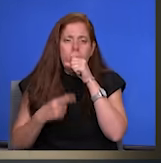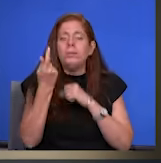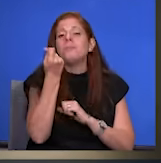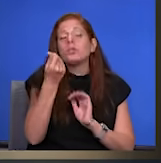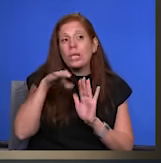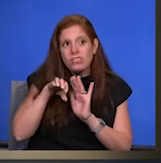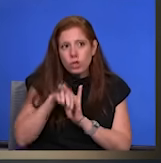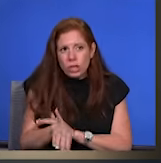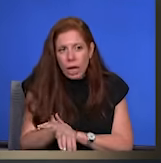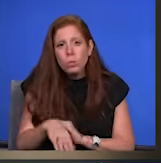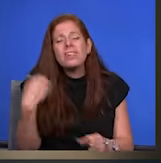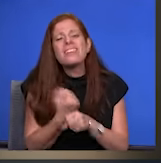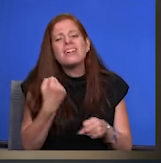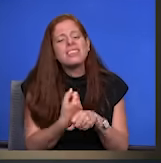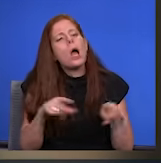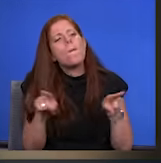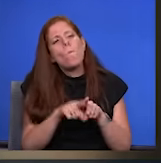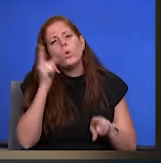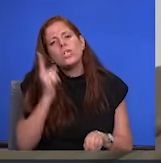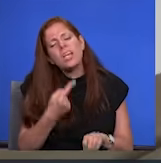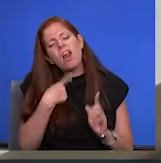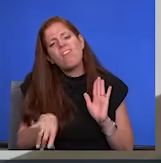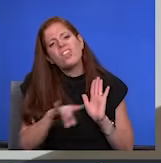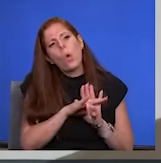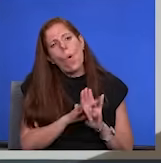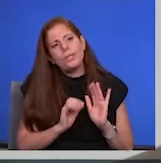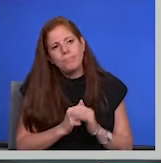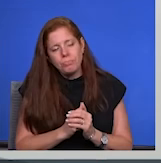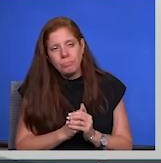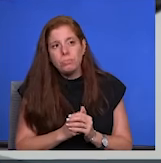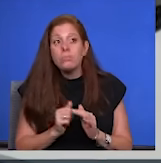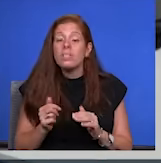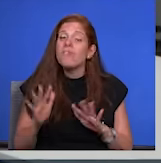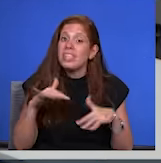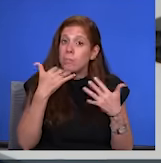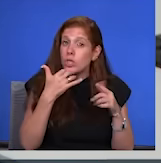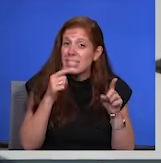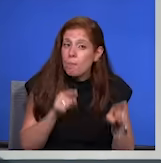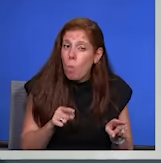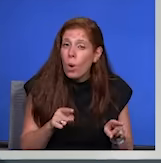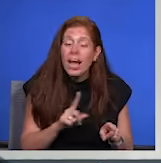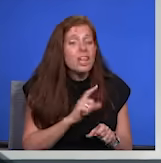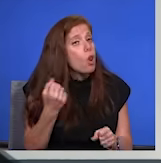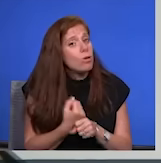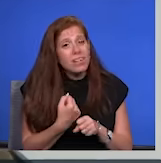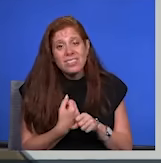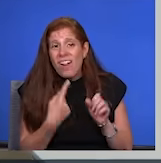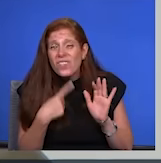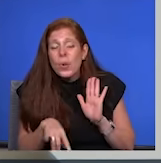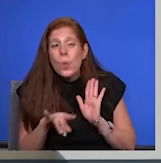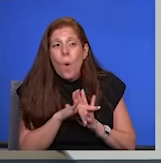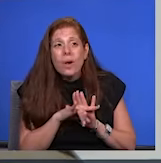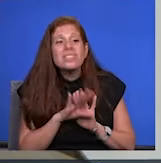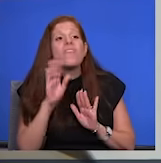כאן נעשה כדת וכדין על פי חוק. ועד כמה שהסיפור כאן לא נעשה על פי החוק, זה אפילו לא